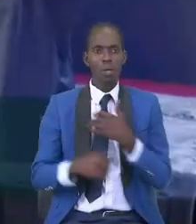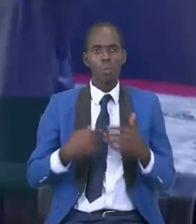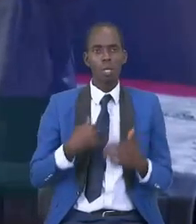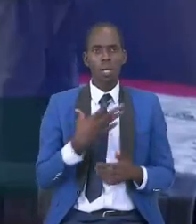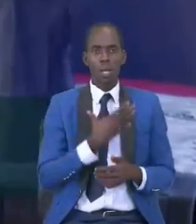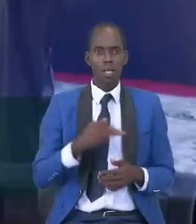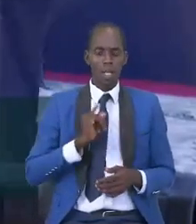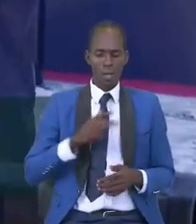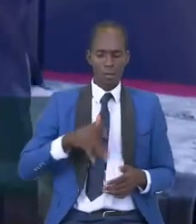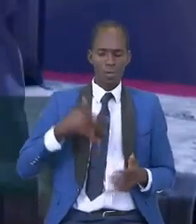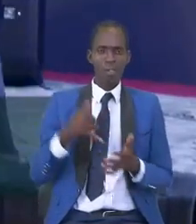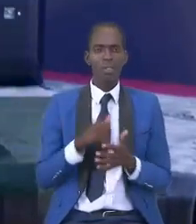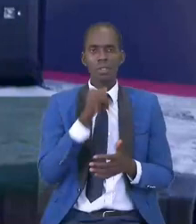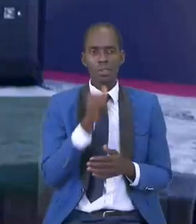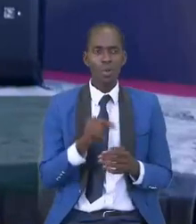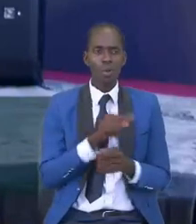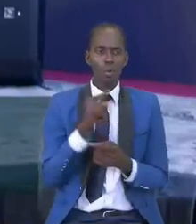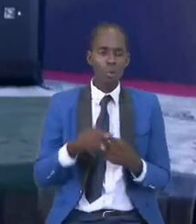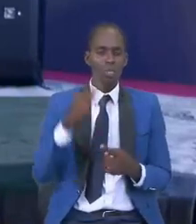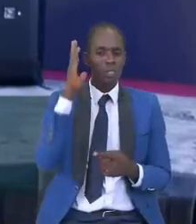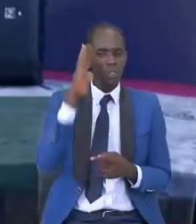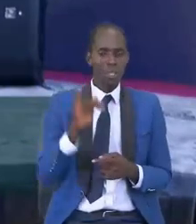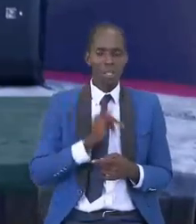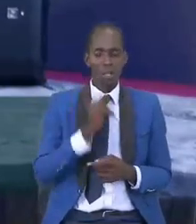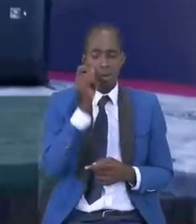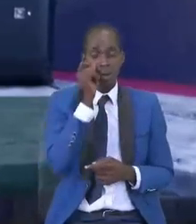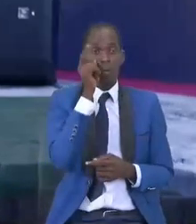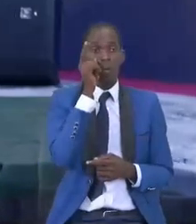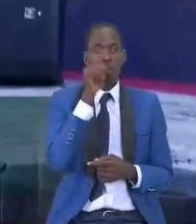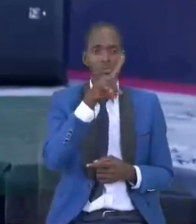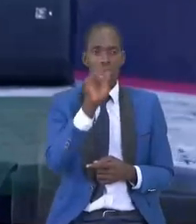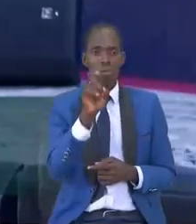Quand me réveillerai-je? J'en veux encore.